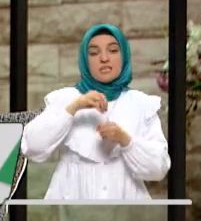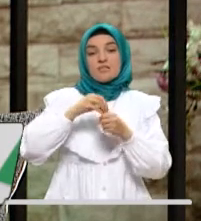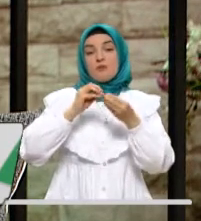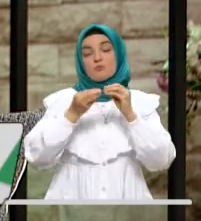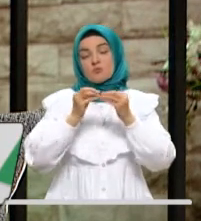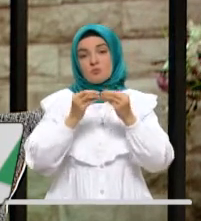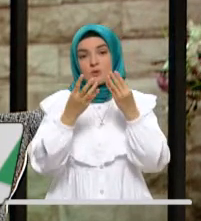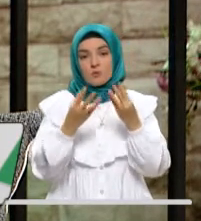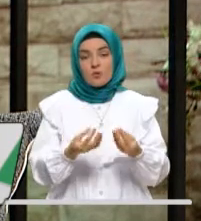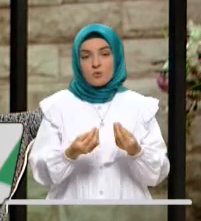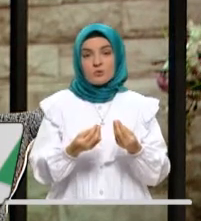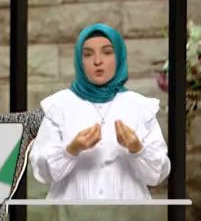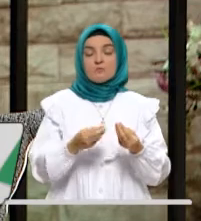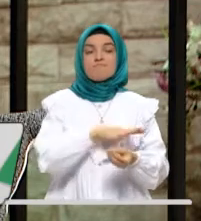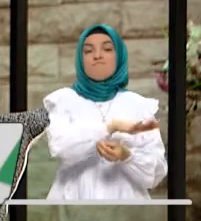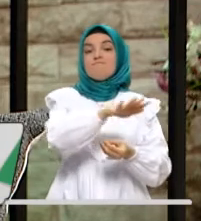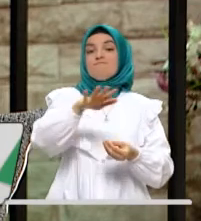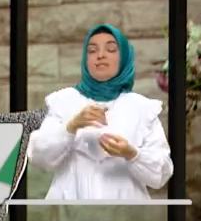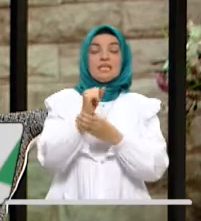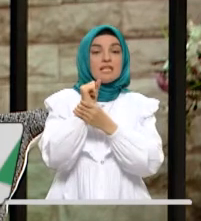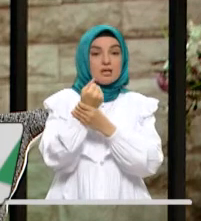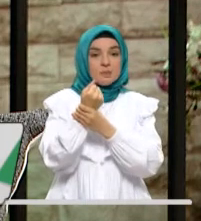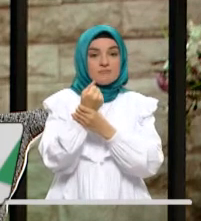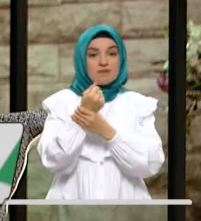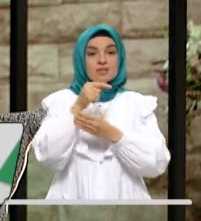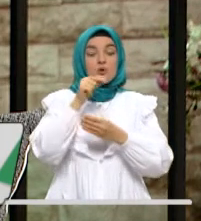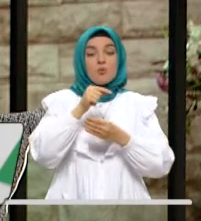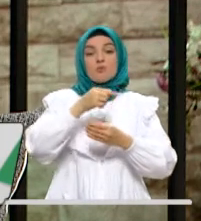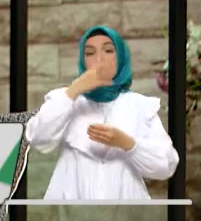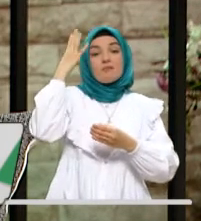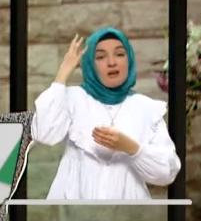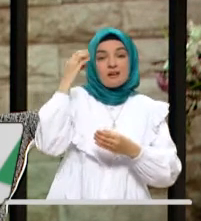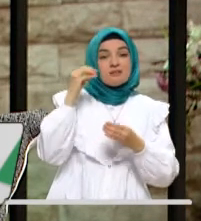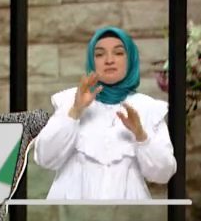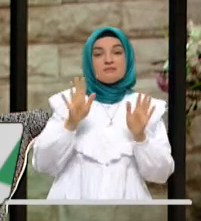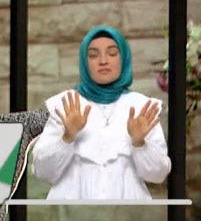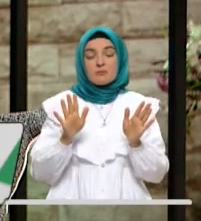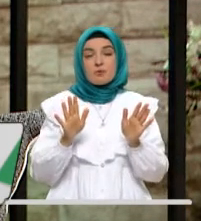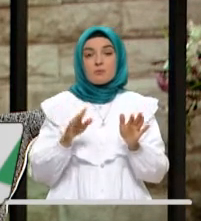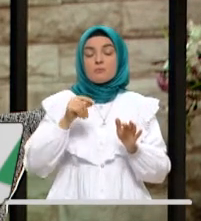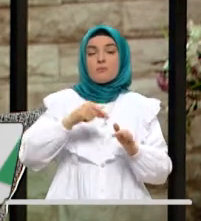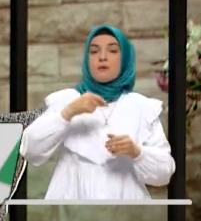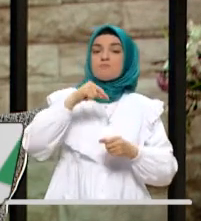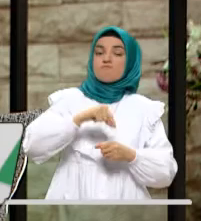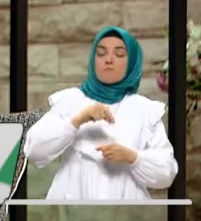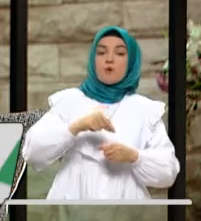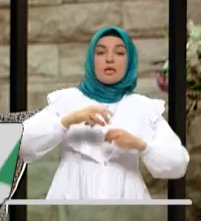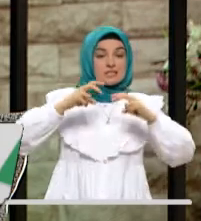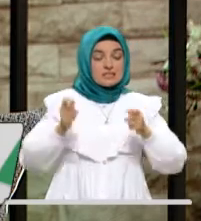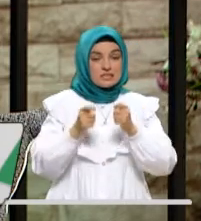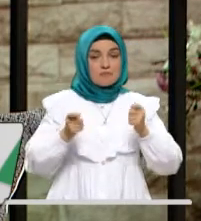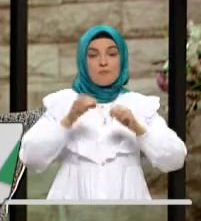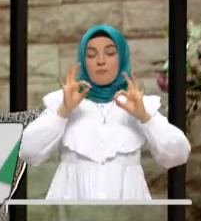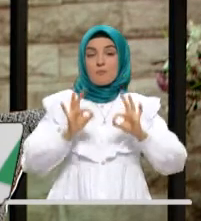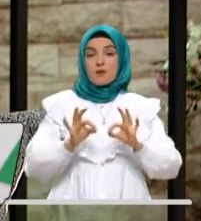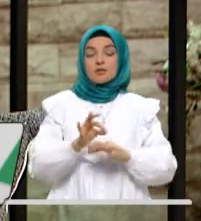bir süreçte çünkü dediğiniz gibi herkesin mesleği kimyayı anlamak durumunda değil. Bu açıdan ben çalışmalarıma başlarken ilk başta